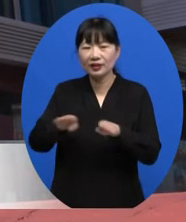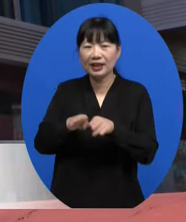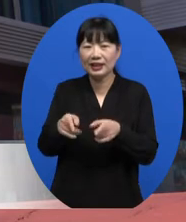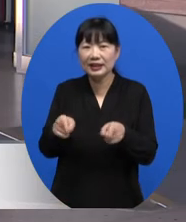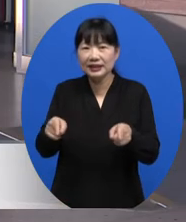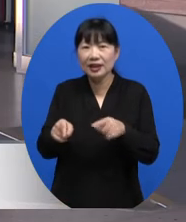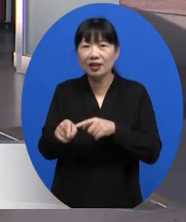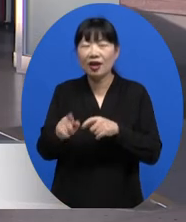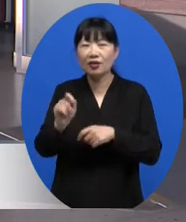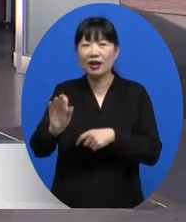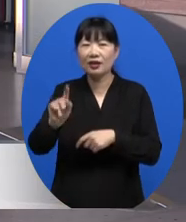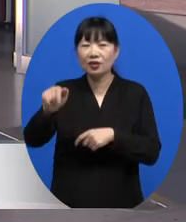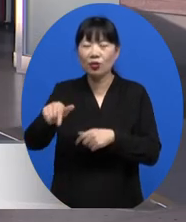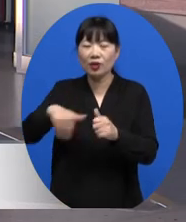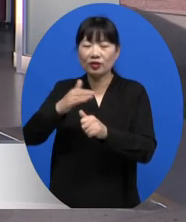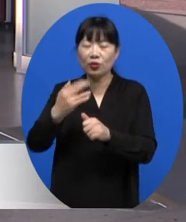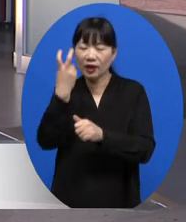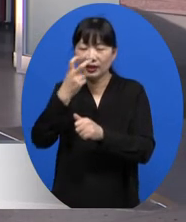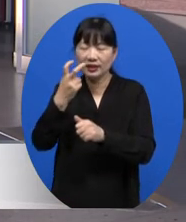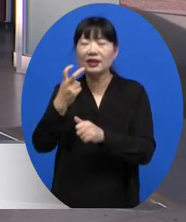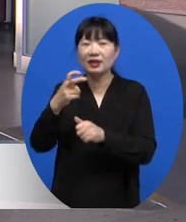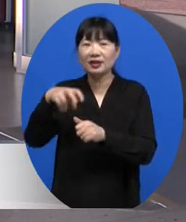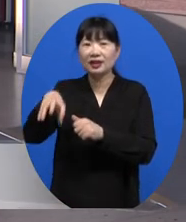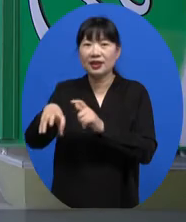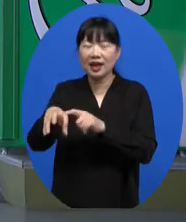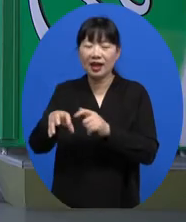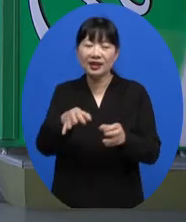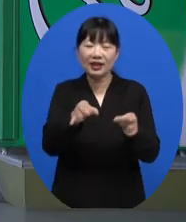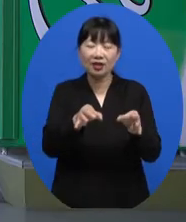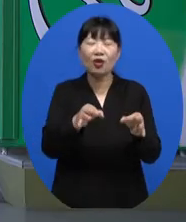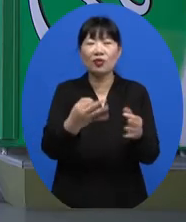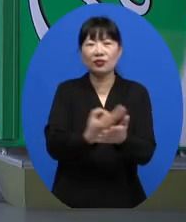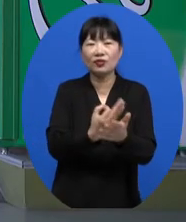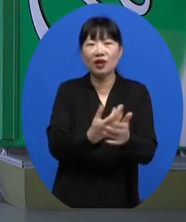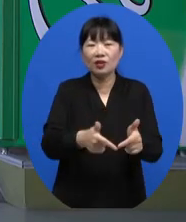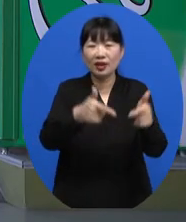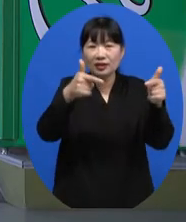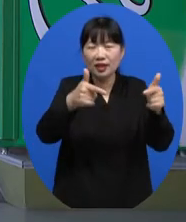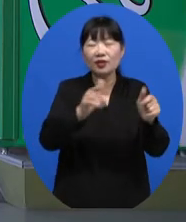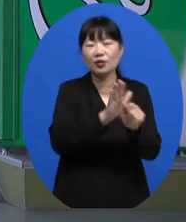이전한 광역환경관리사업소가 상권 활성화에 도움이 될 것으로 보입니다.